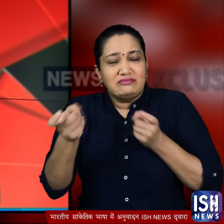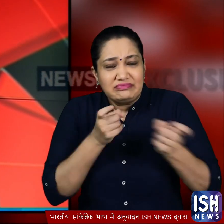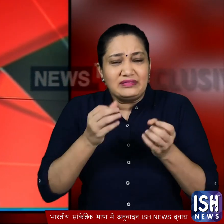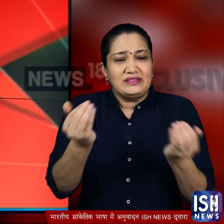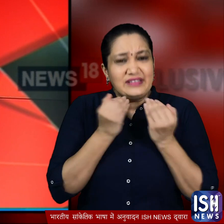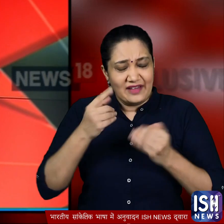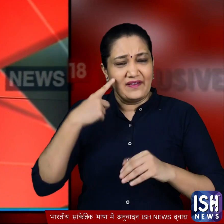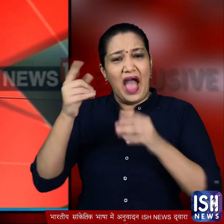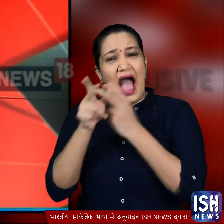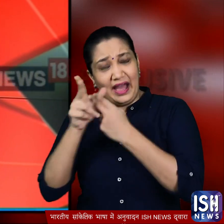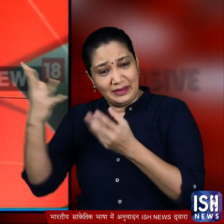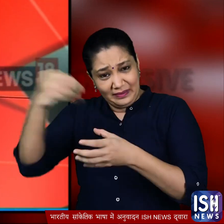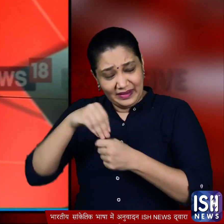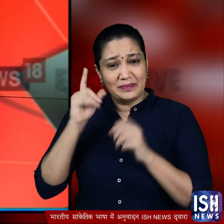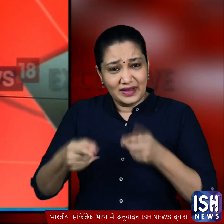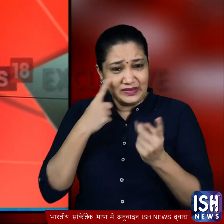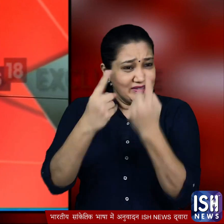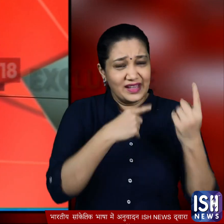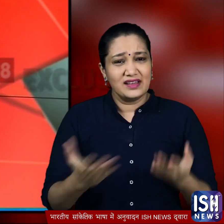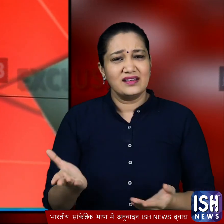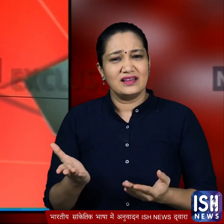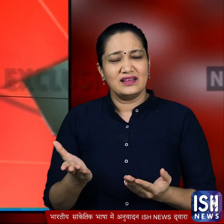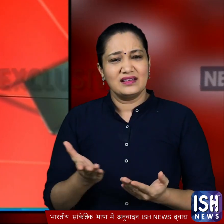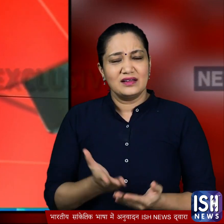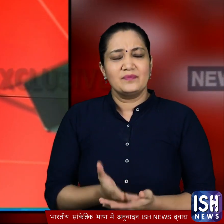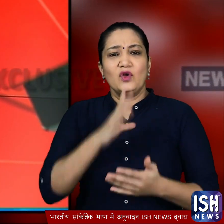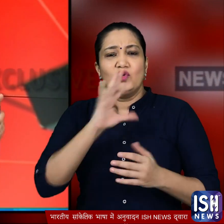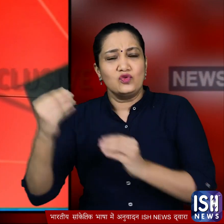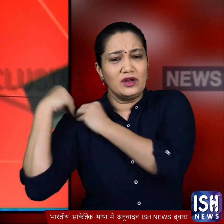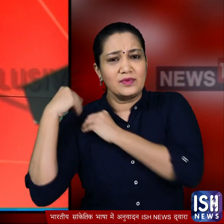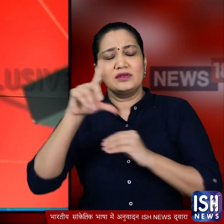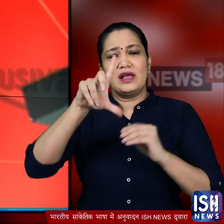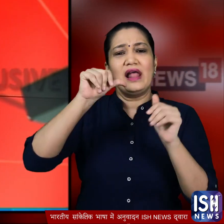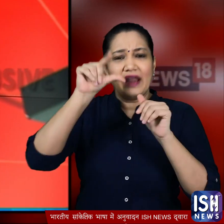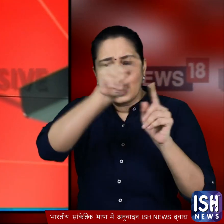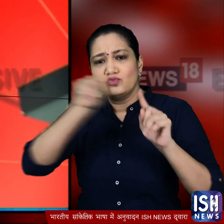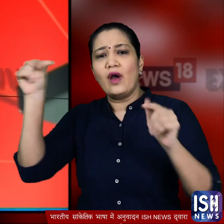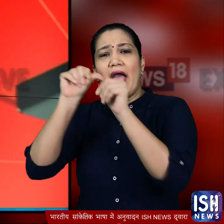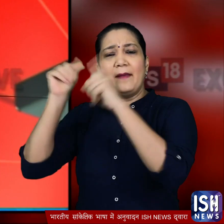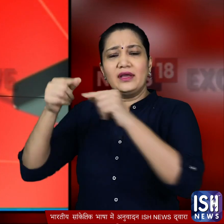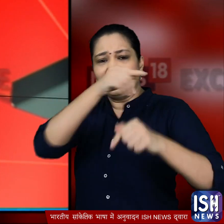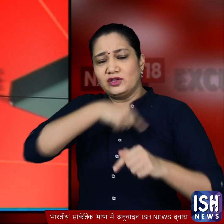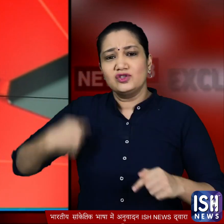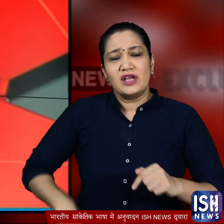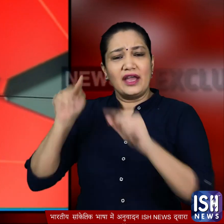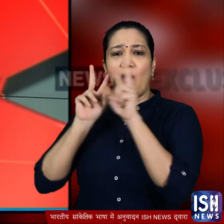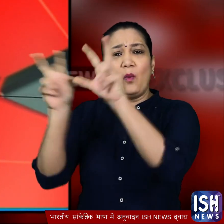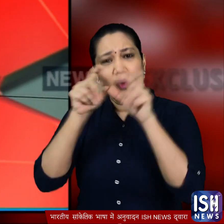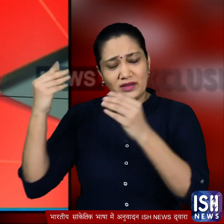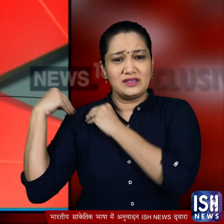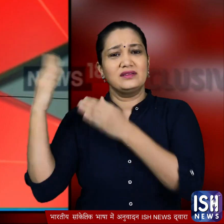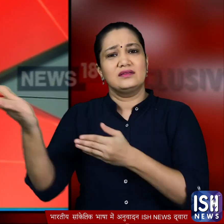भी आईटीबीपी के जवानों को बाजार में गश्त करनी पड़ रही है, जिनकी असल ड्यूटी लद्दाख से अरुणाचल प्रदेश तक चीन की सीमा पर निगरानी करना